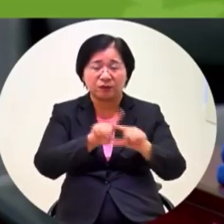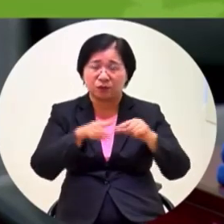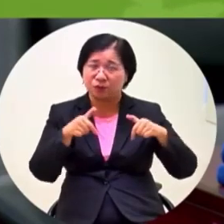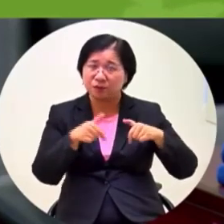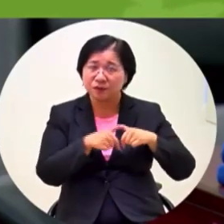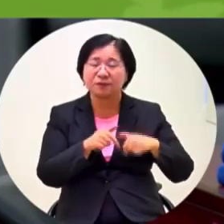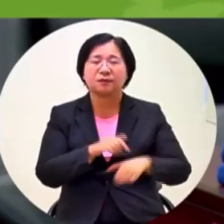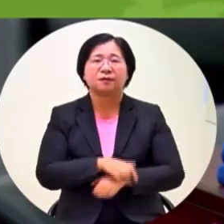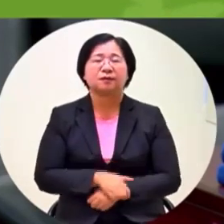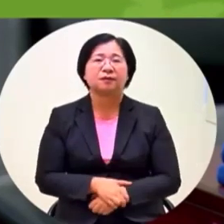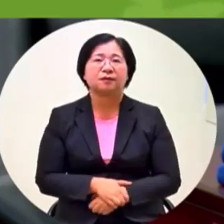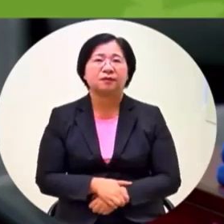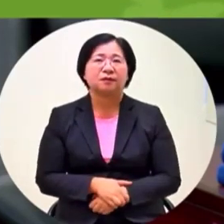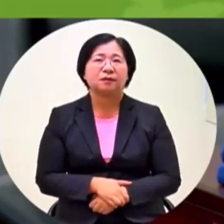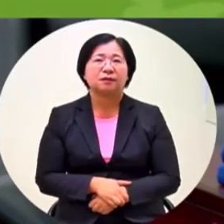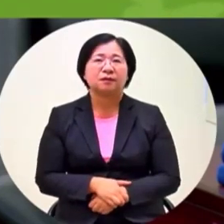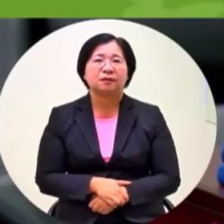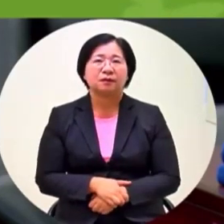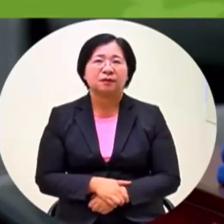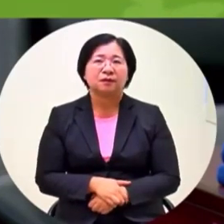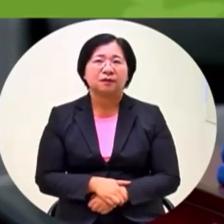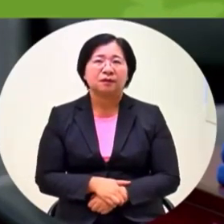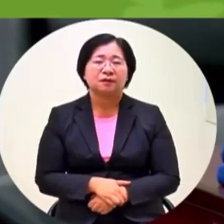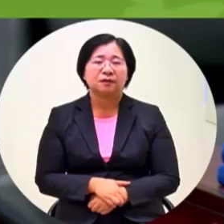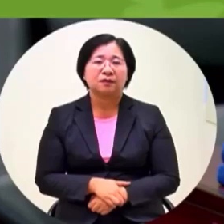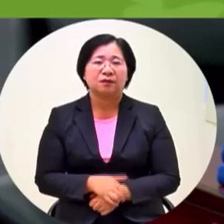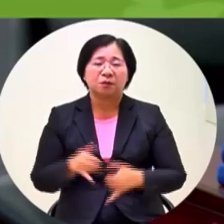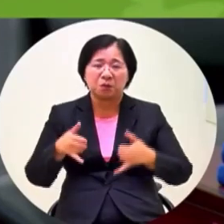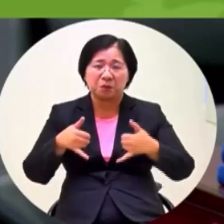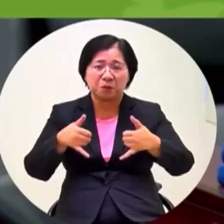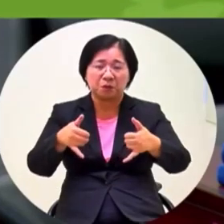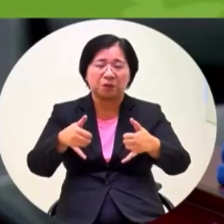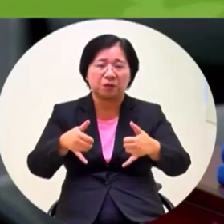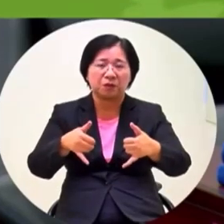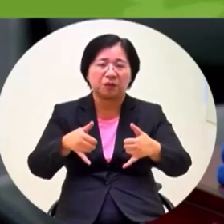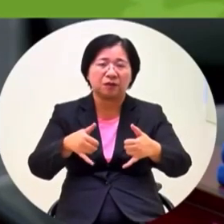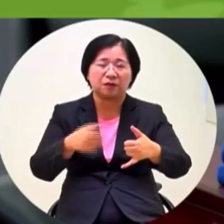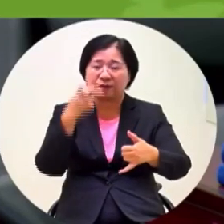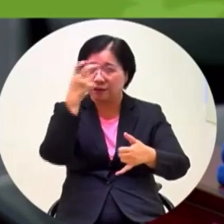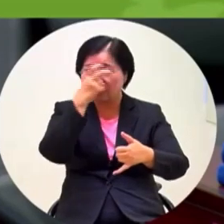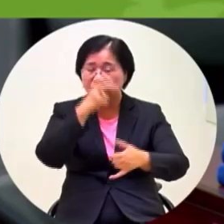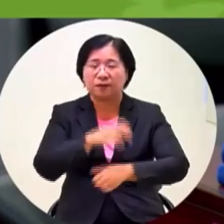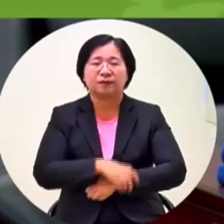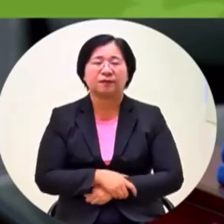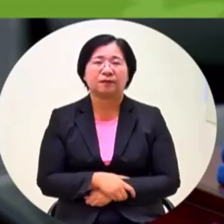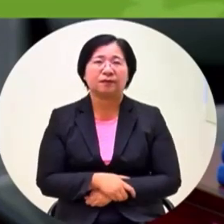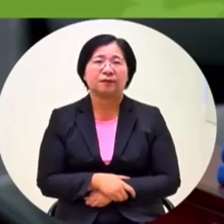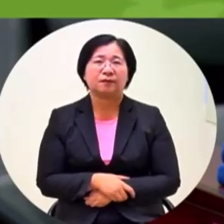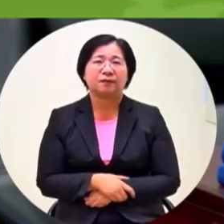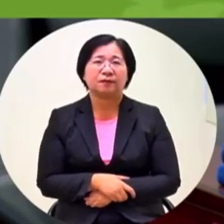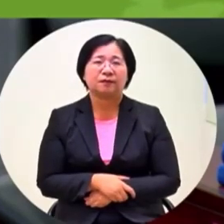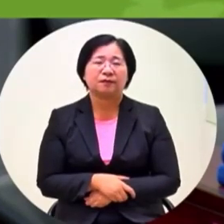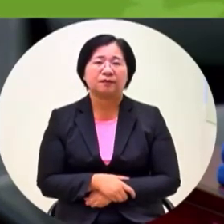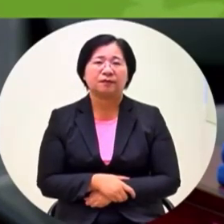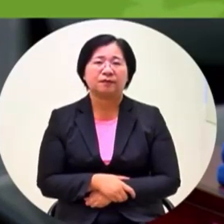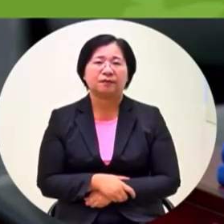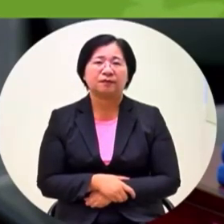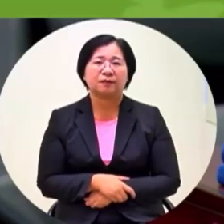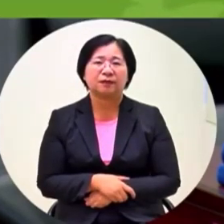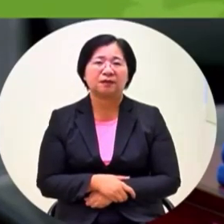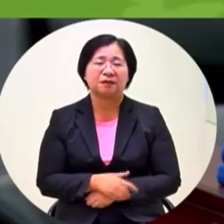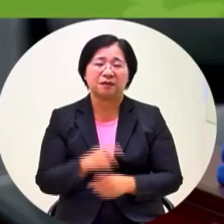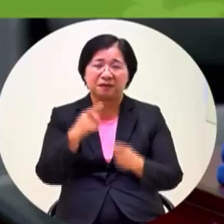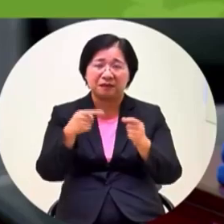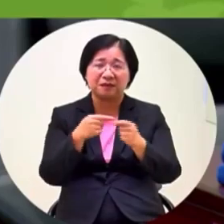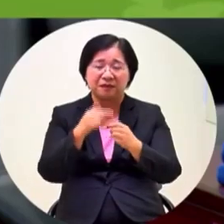中心我们的那个路面的管理，它有一个的连线的管理。但